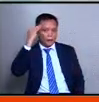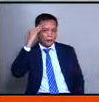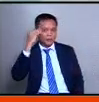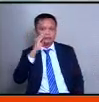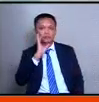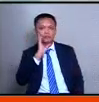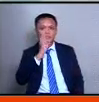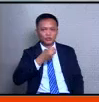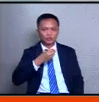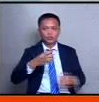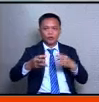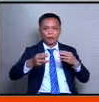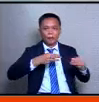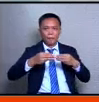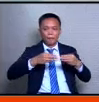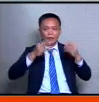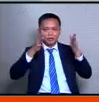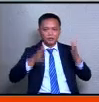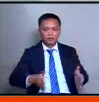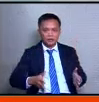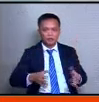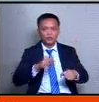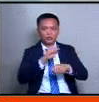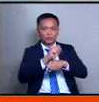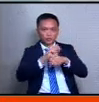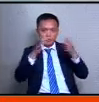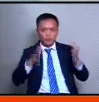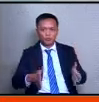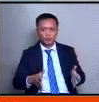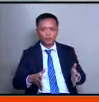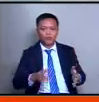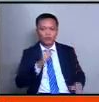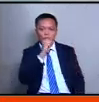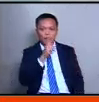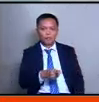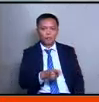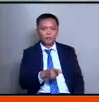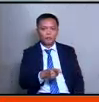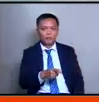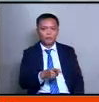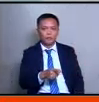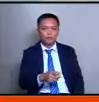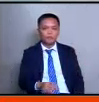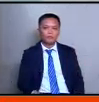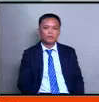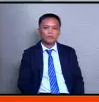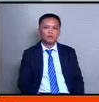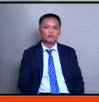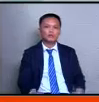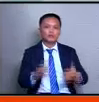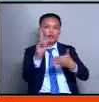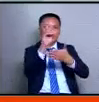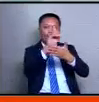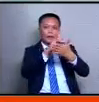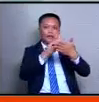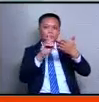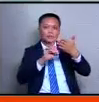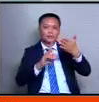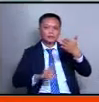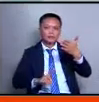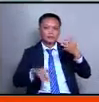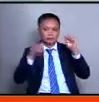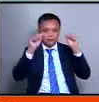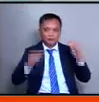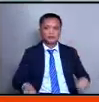project manager, sino yung contractor. Siguraduhin na at least yung design, makaya